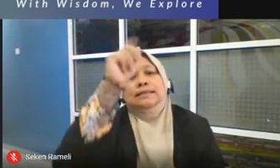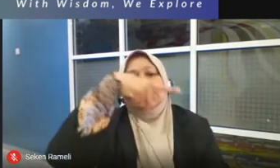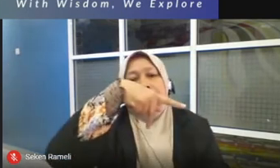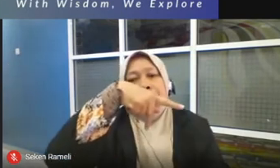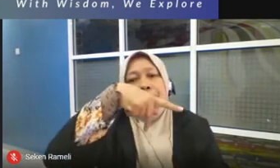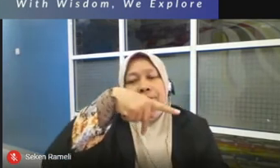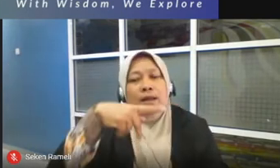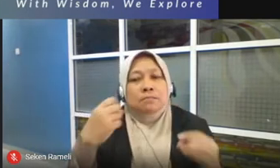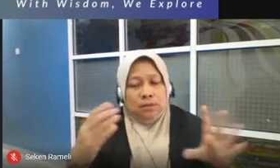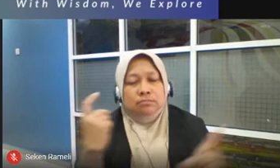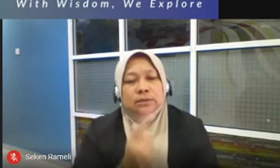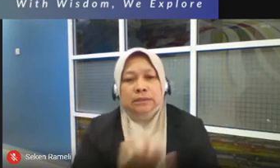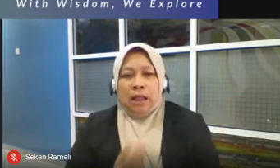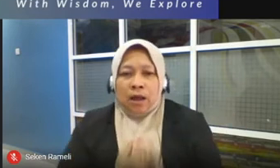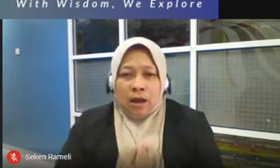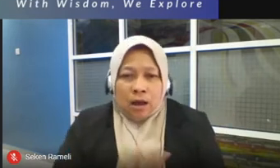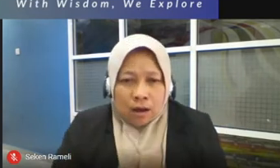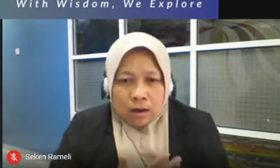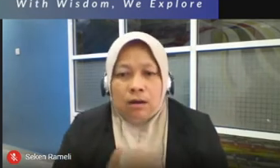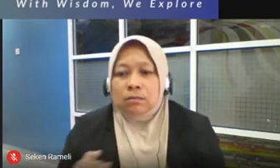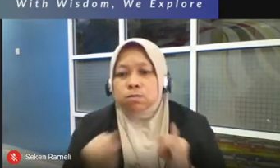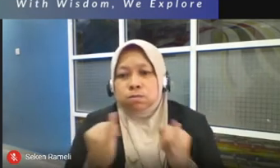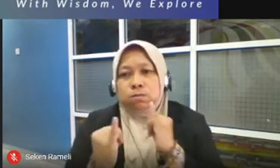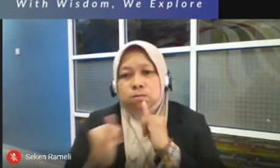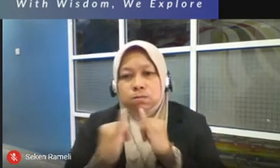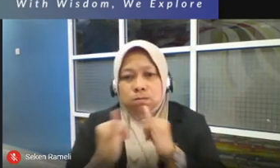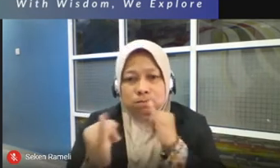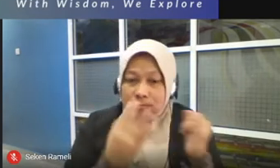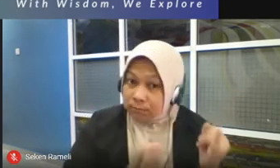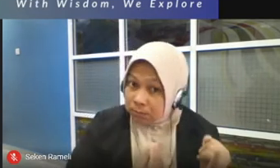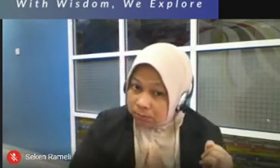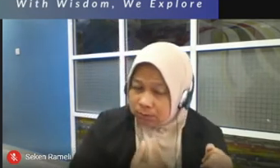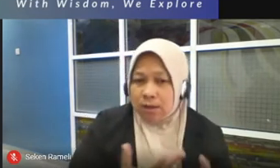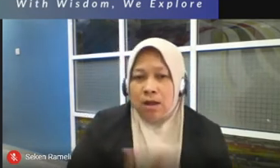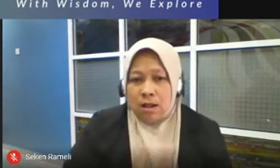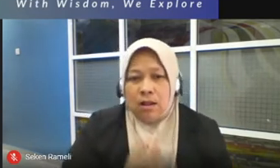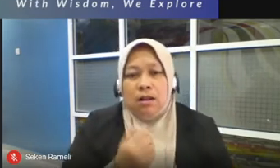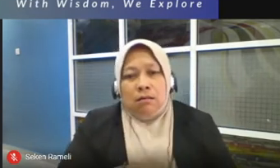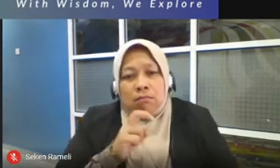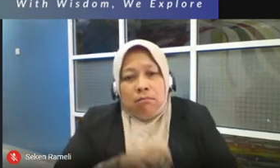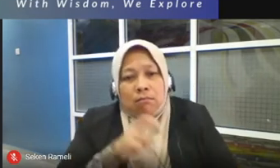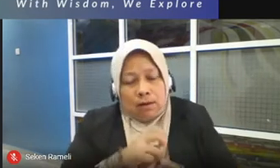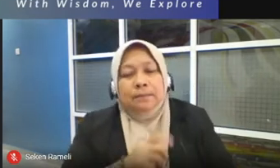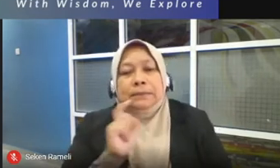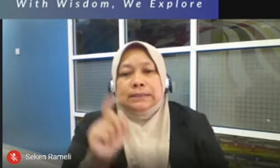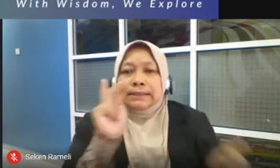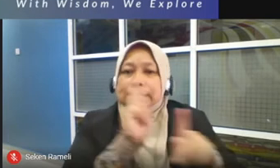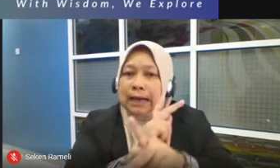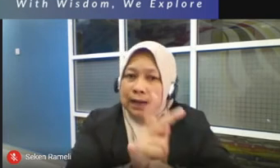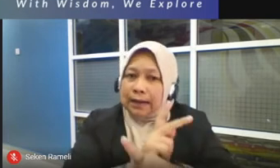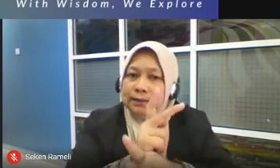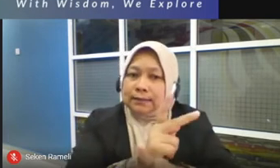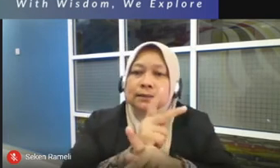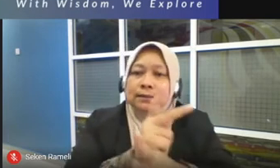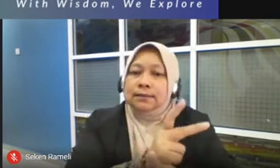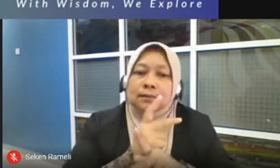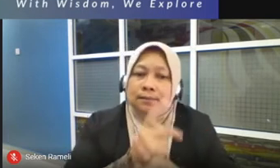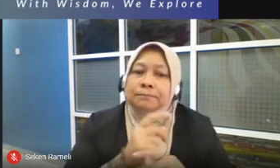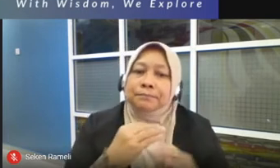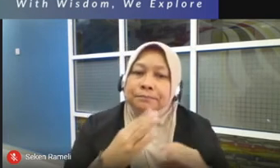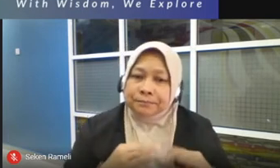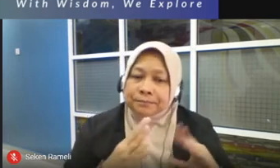memang semua orang akan nervous. Memang semua orang akan ada perasaan gemuruh. Tetapi kita boleh kawal sebenarnya. Perasaan gemuruh tu kita